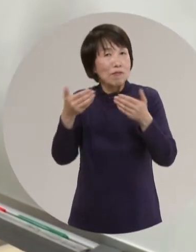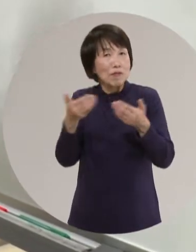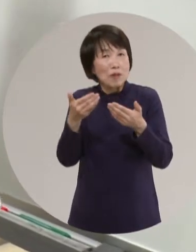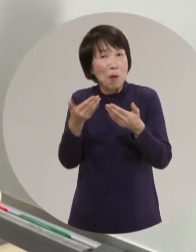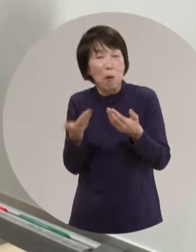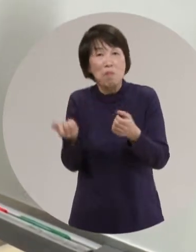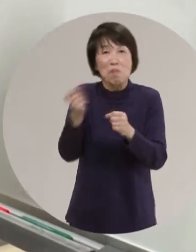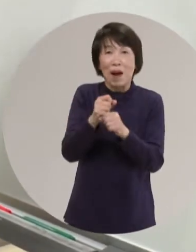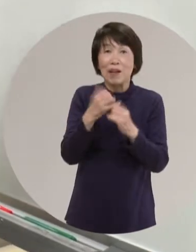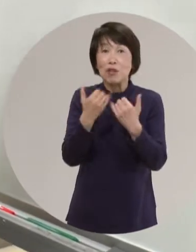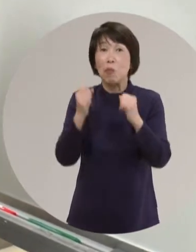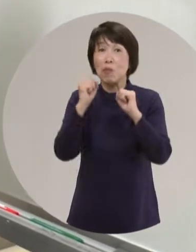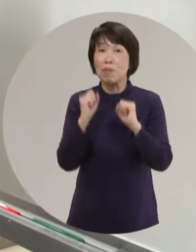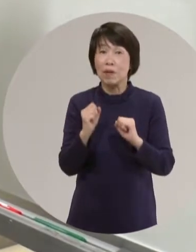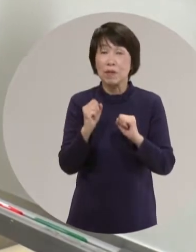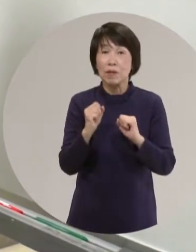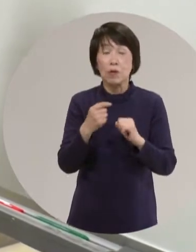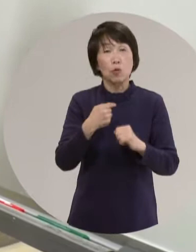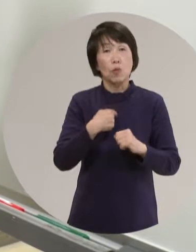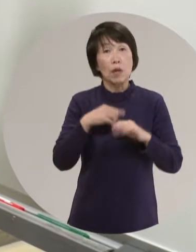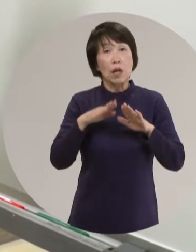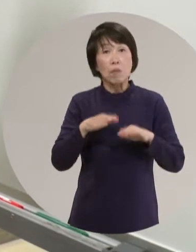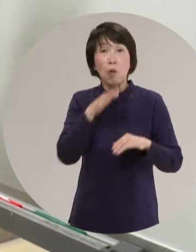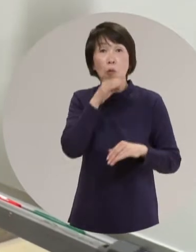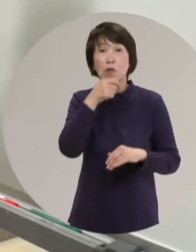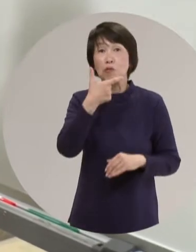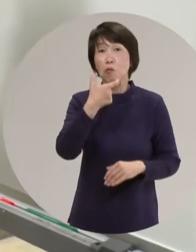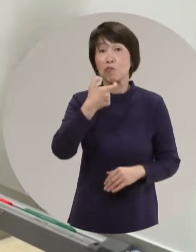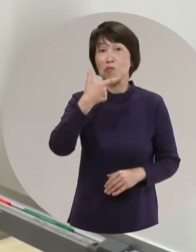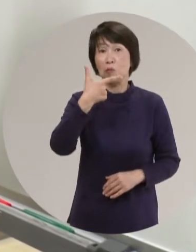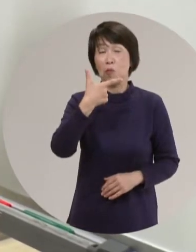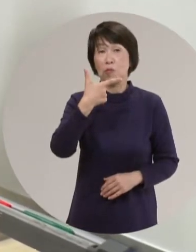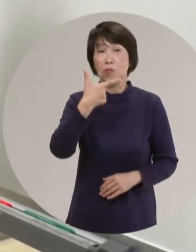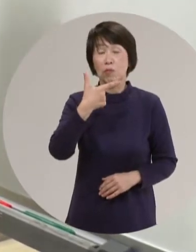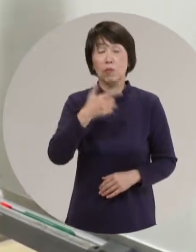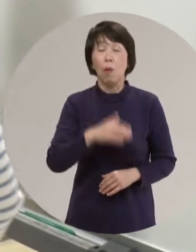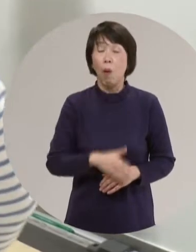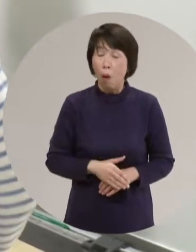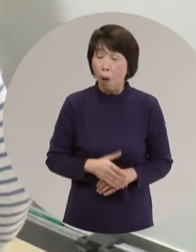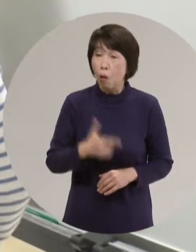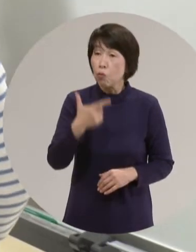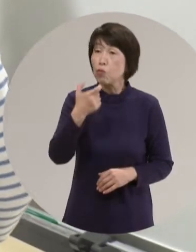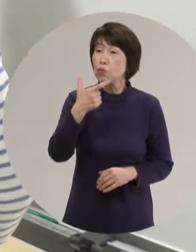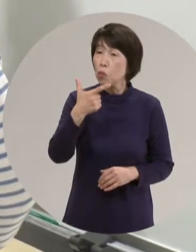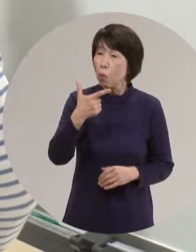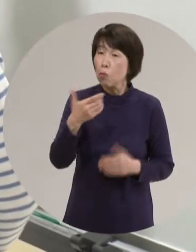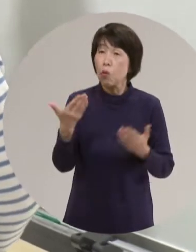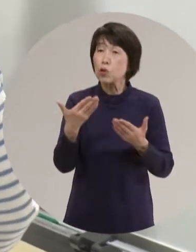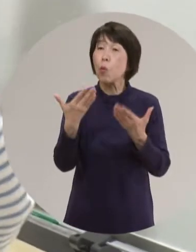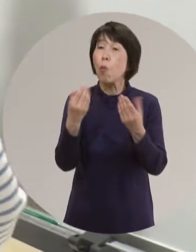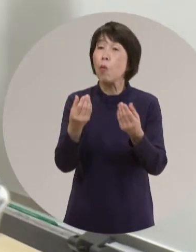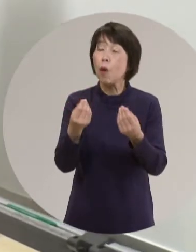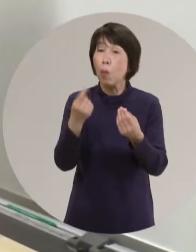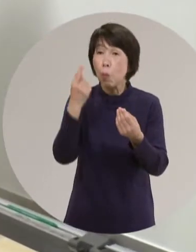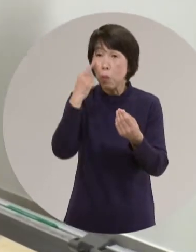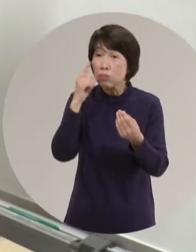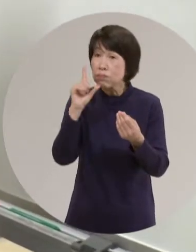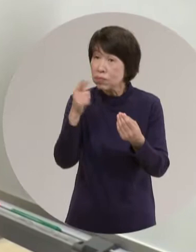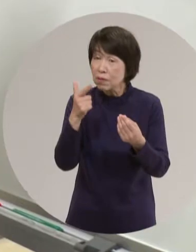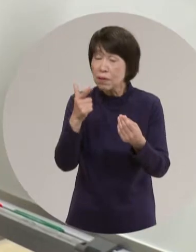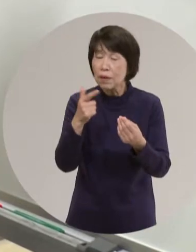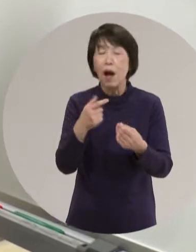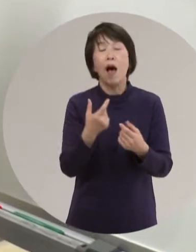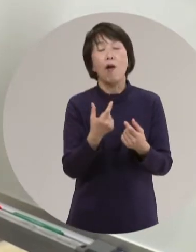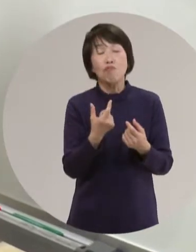業した方もいます。 今66です。 66歳、 はい、 もうええ加減仕事せんとこうとは思わんかったんです